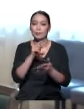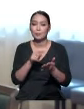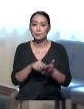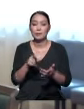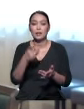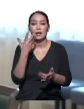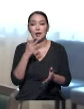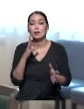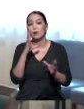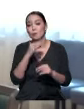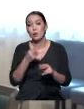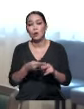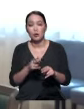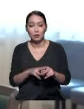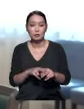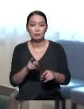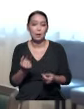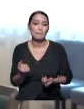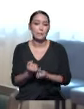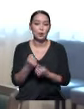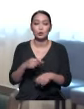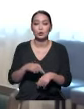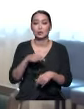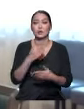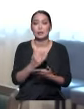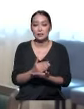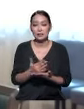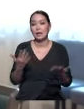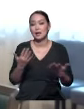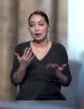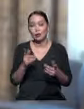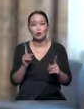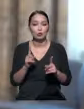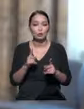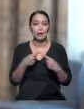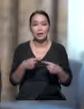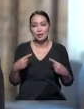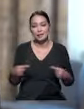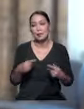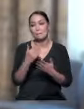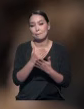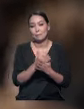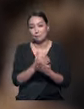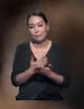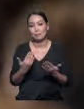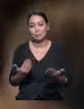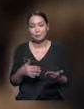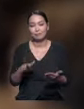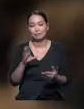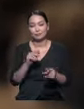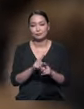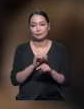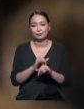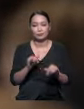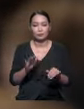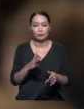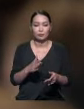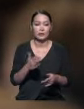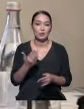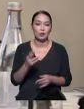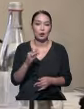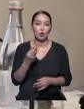можешь почувствовать эту поддержку какими-то государственными программами. Поэтому будем идти вперед. В беседе с женщинами Ермек